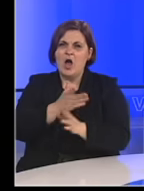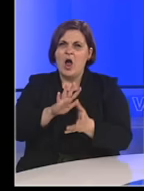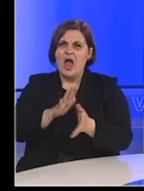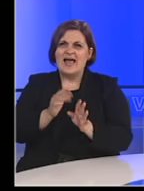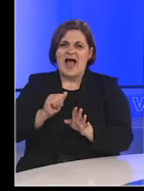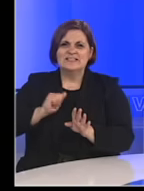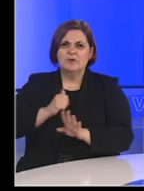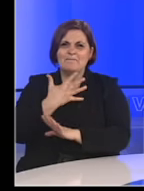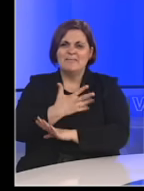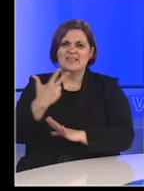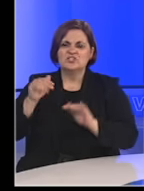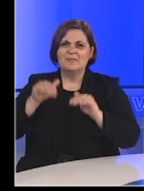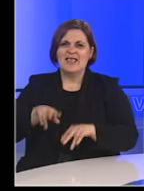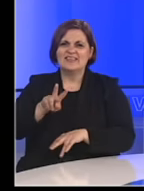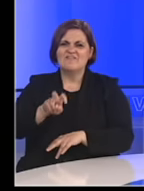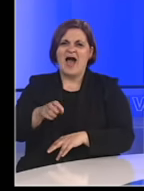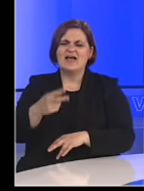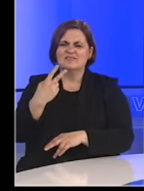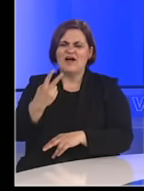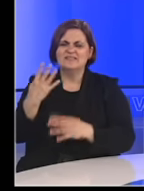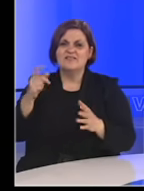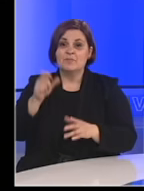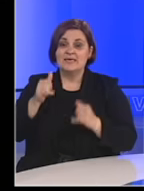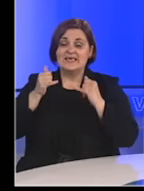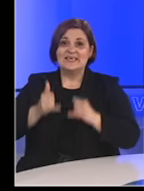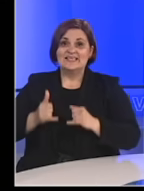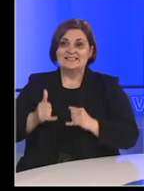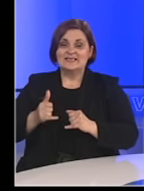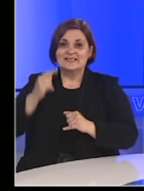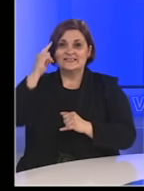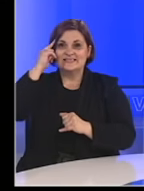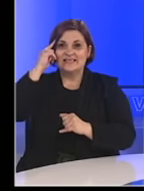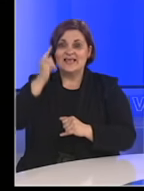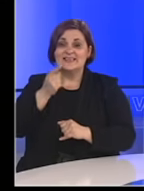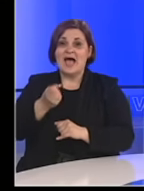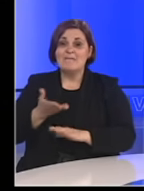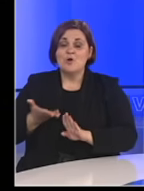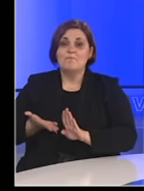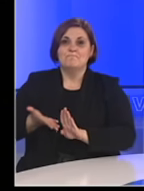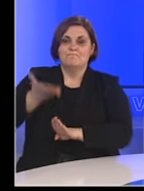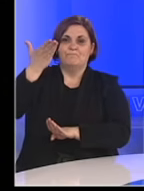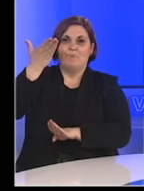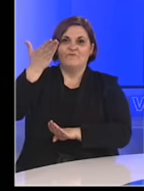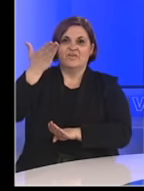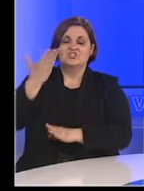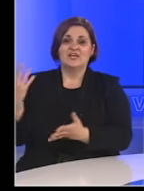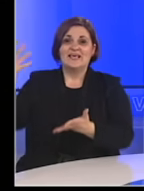kad smo imali 58.029 osoba, u ovom trenutku znači je taj broj povećan